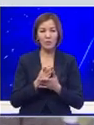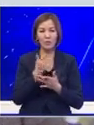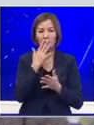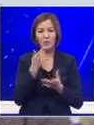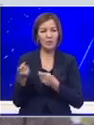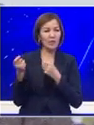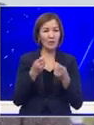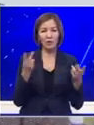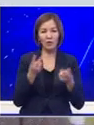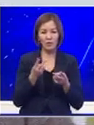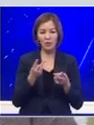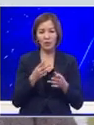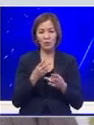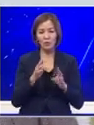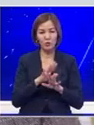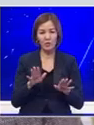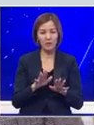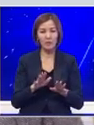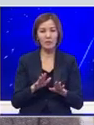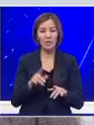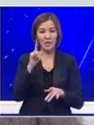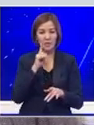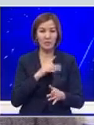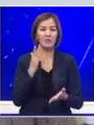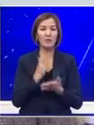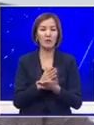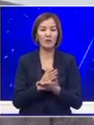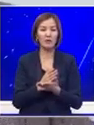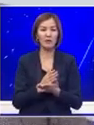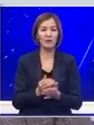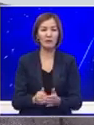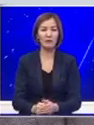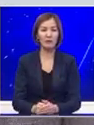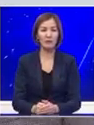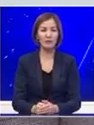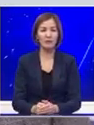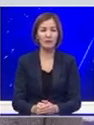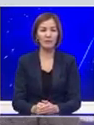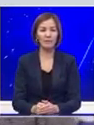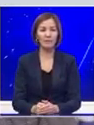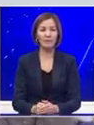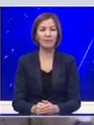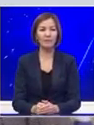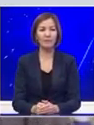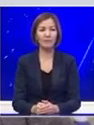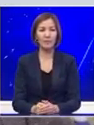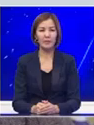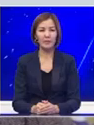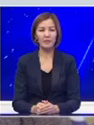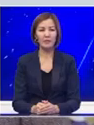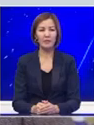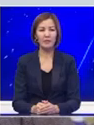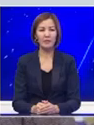бар, істейтін адамдар бар, не бар? Мүмкіндік бар, және ең басы кадрлар бар. Бос, басы бос кадрлар бар. Өте көп. Енді